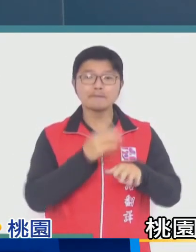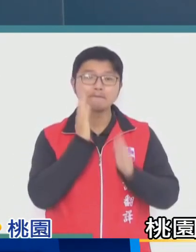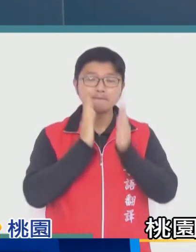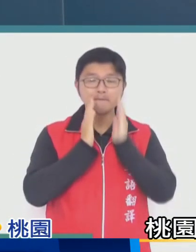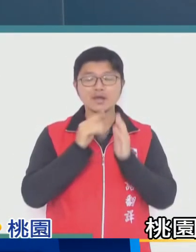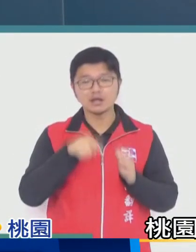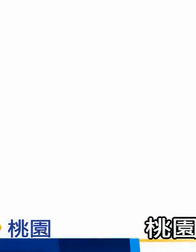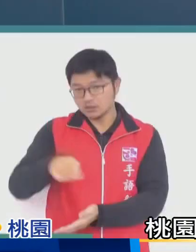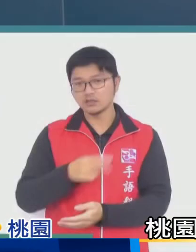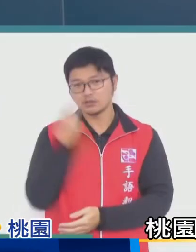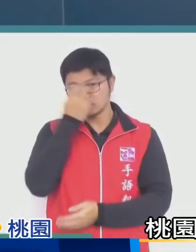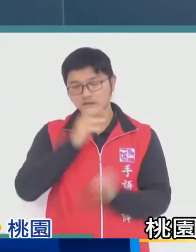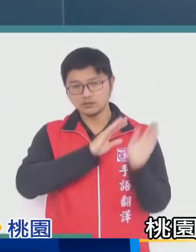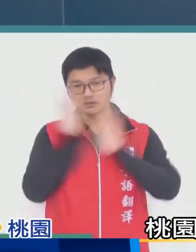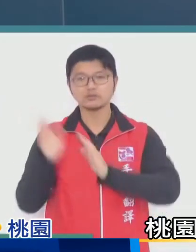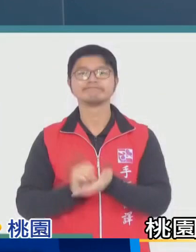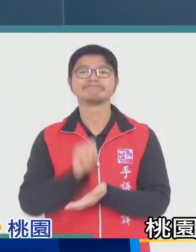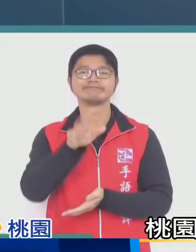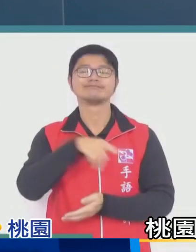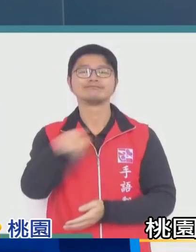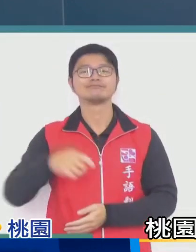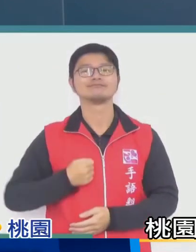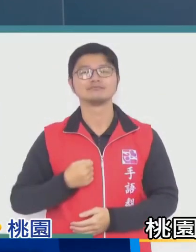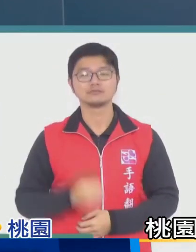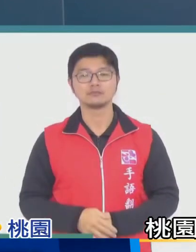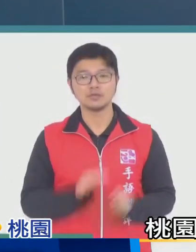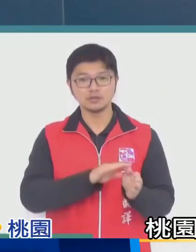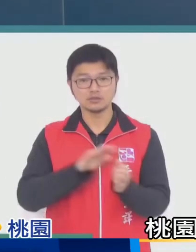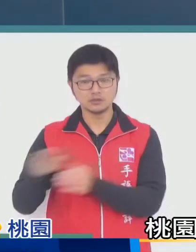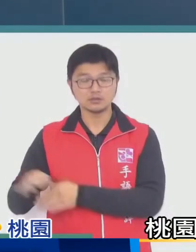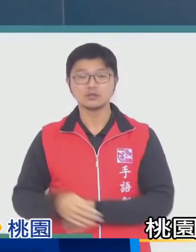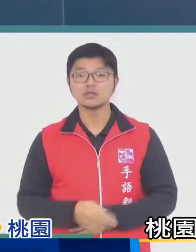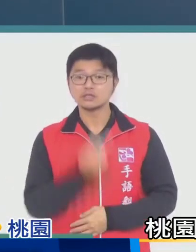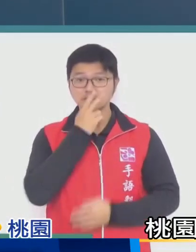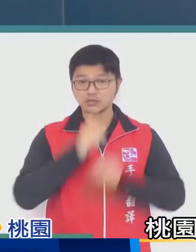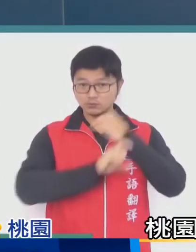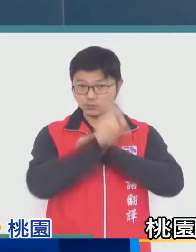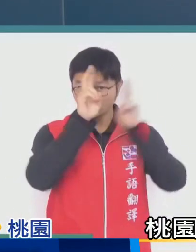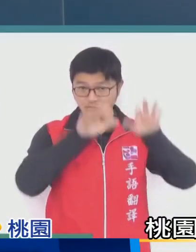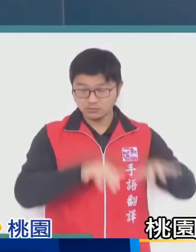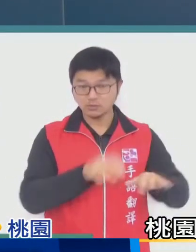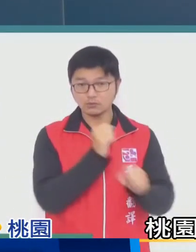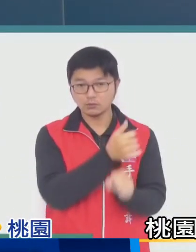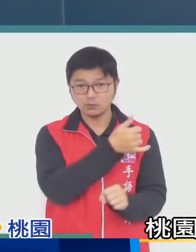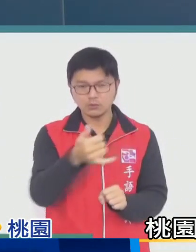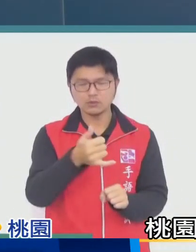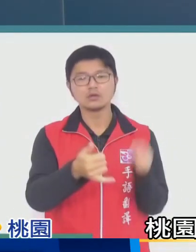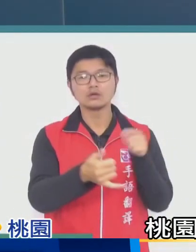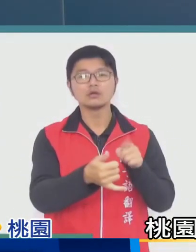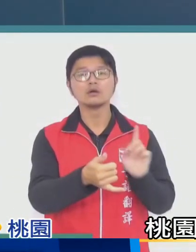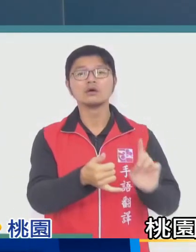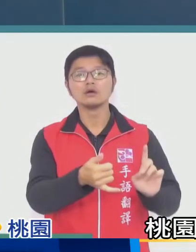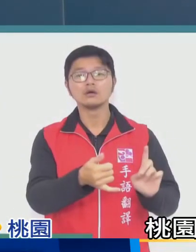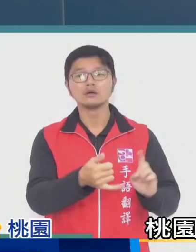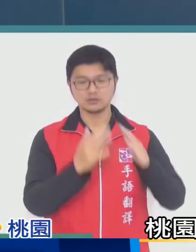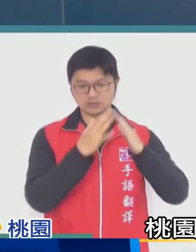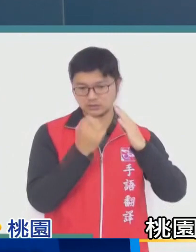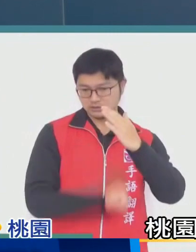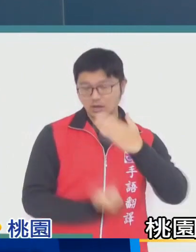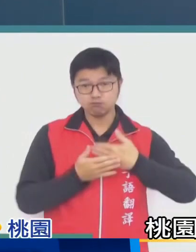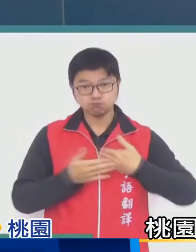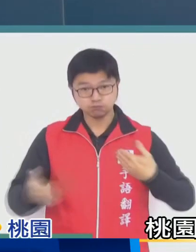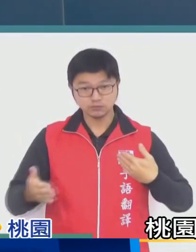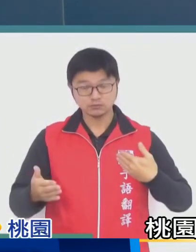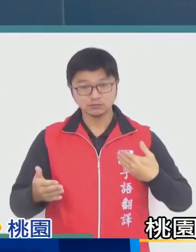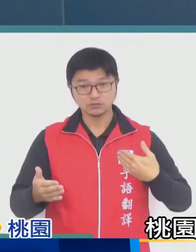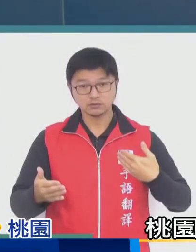这个范围。再说明一个个案是雅旭的员工，他是属于在家居家隔离，